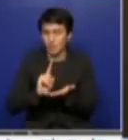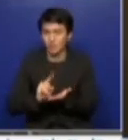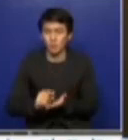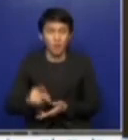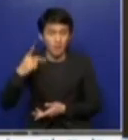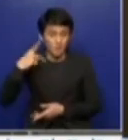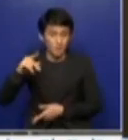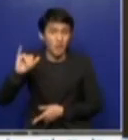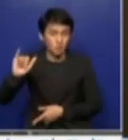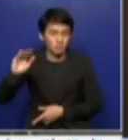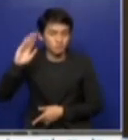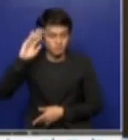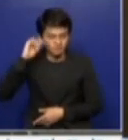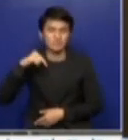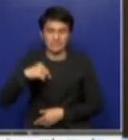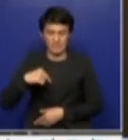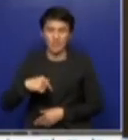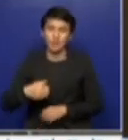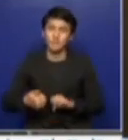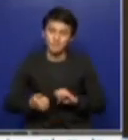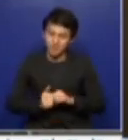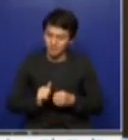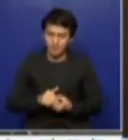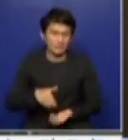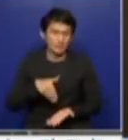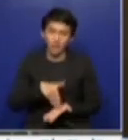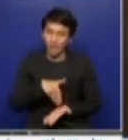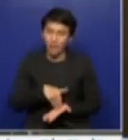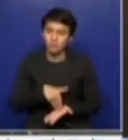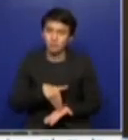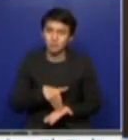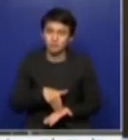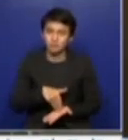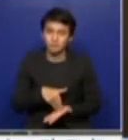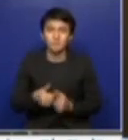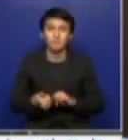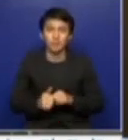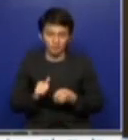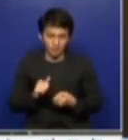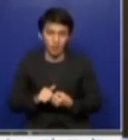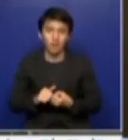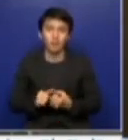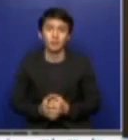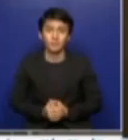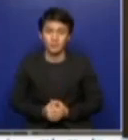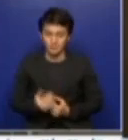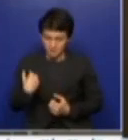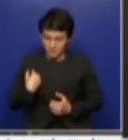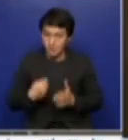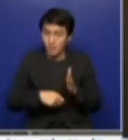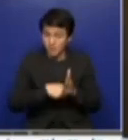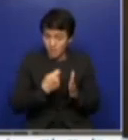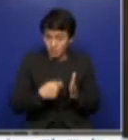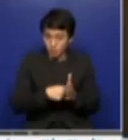เป็นศูนย์กลางของปัญหาประเทศโดยมีเหตุผลประกอบโดยสรุ